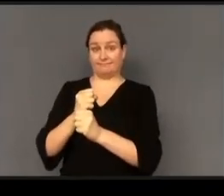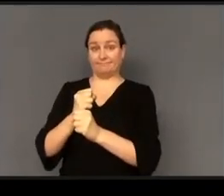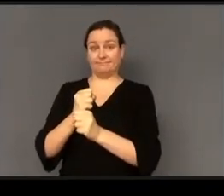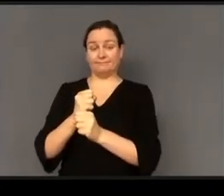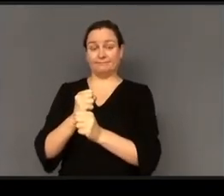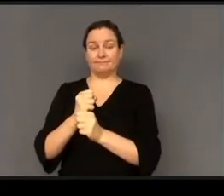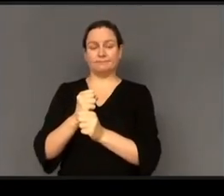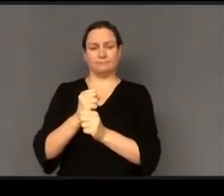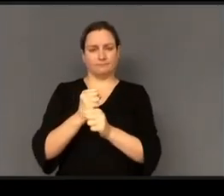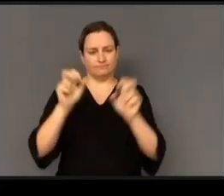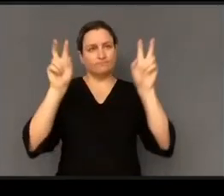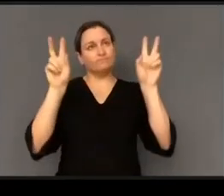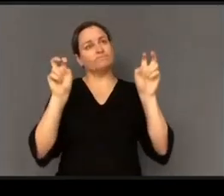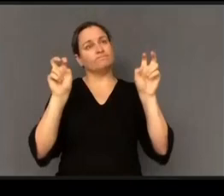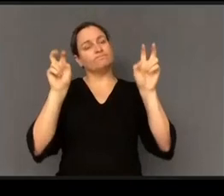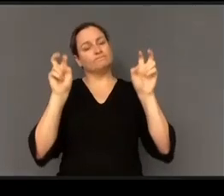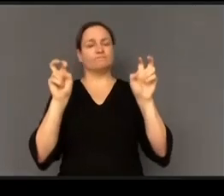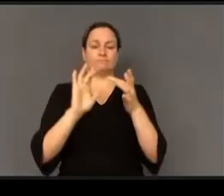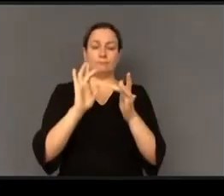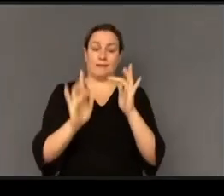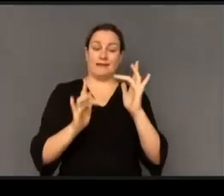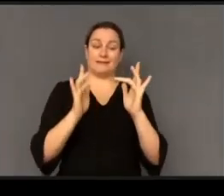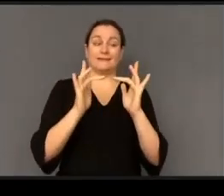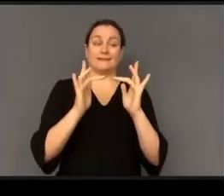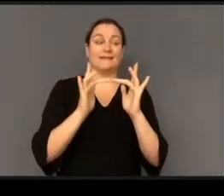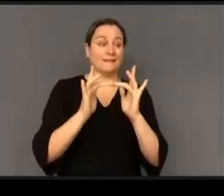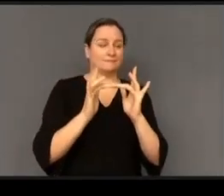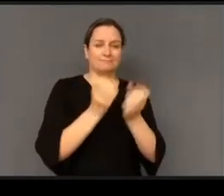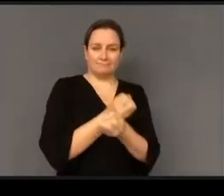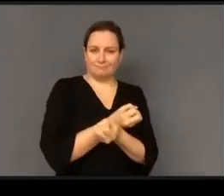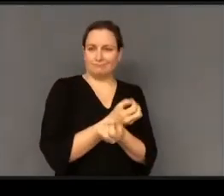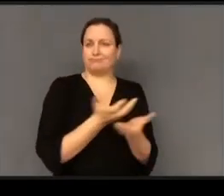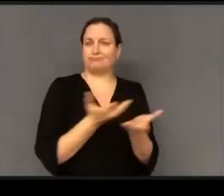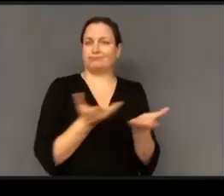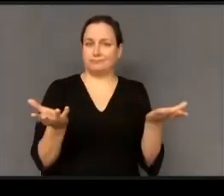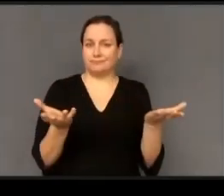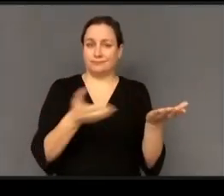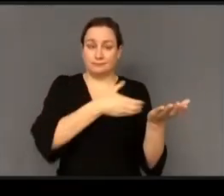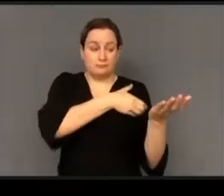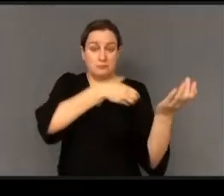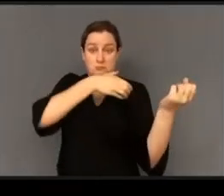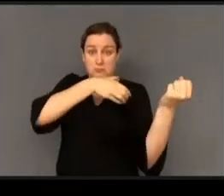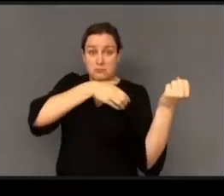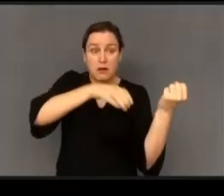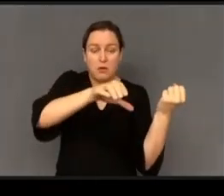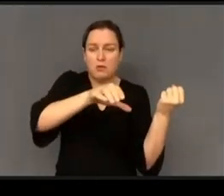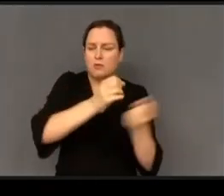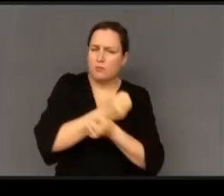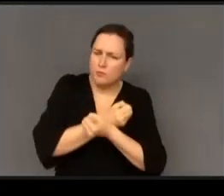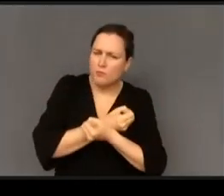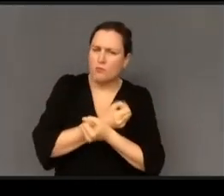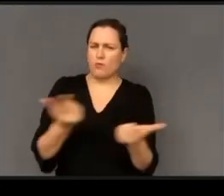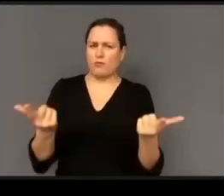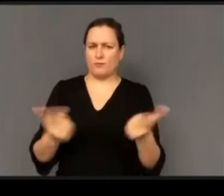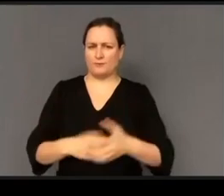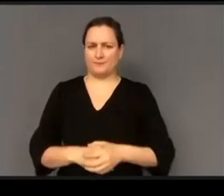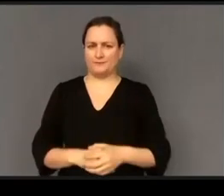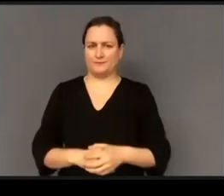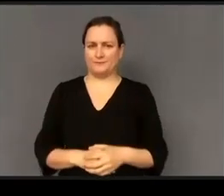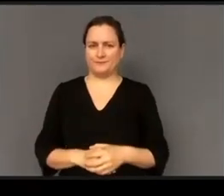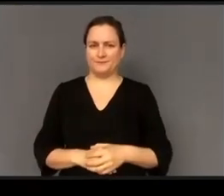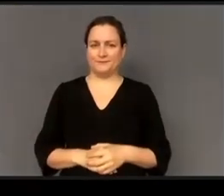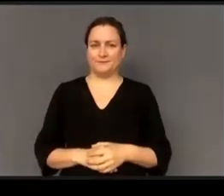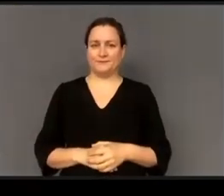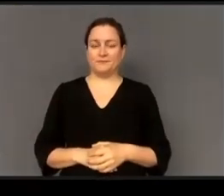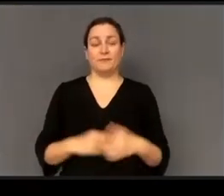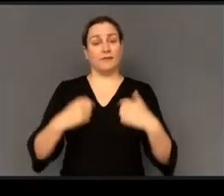وهوت الانترنت الذي نريده هذا الموضوع لتمكين جميع الناس